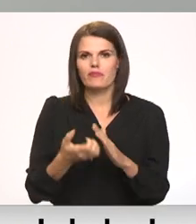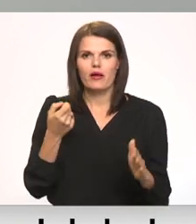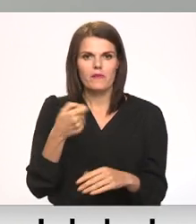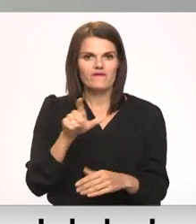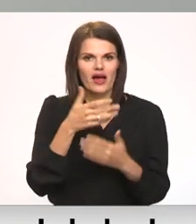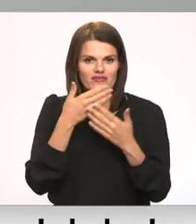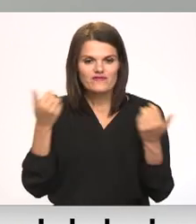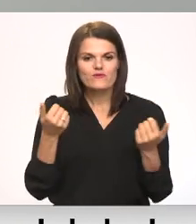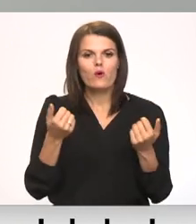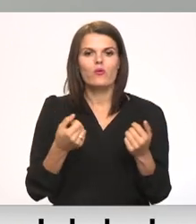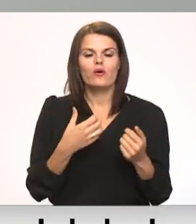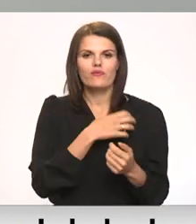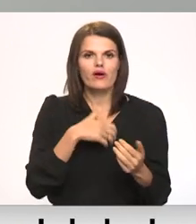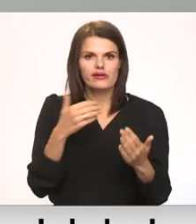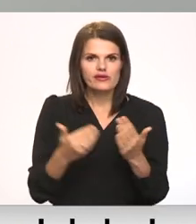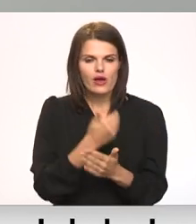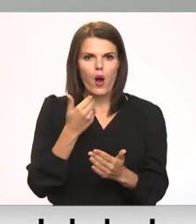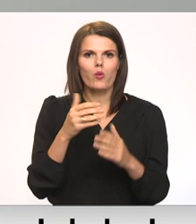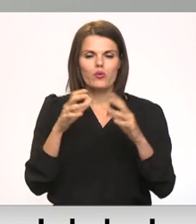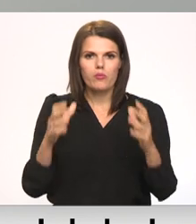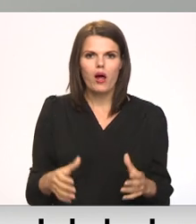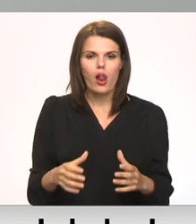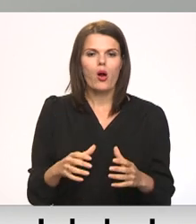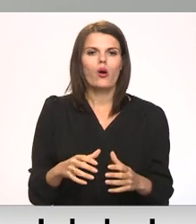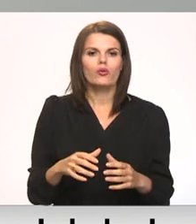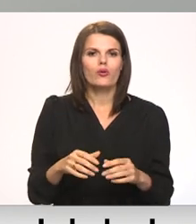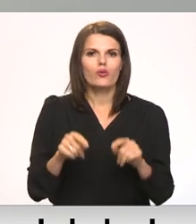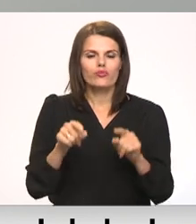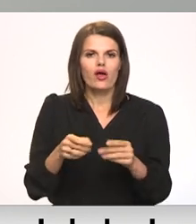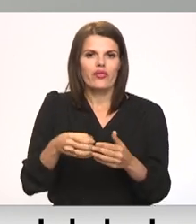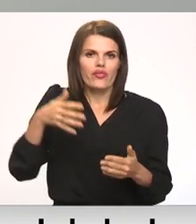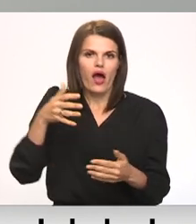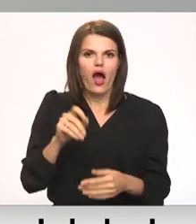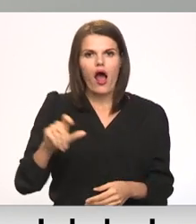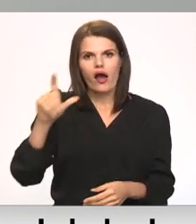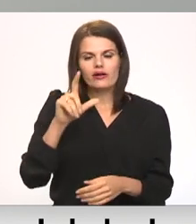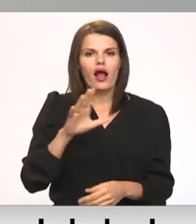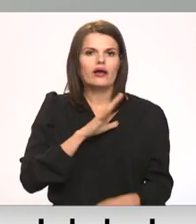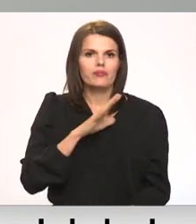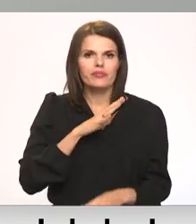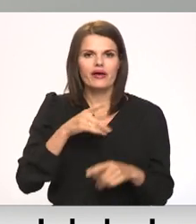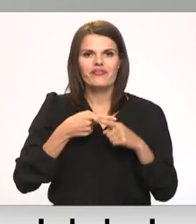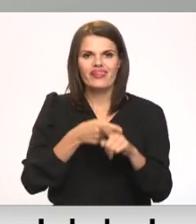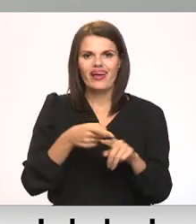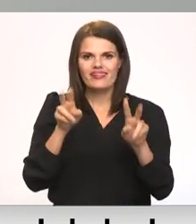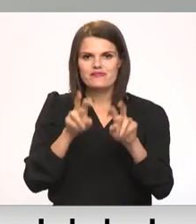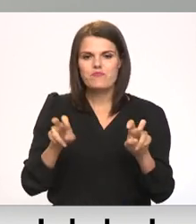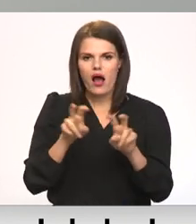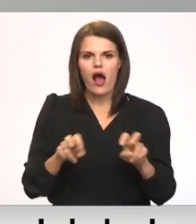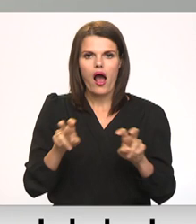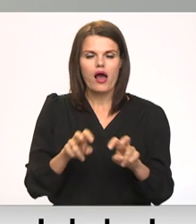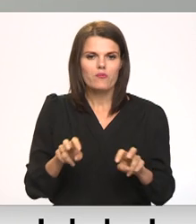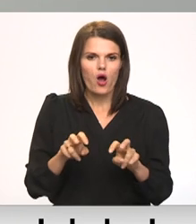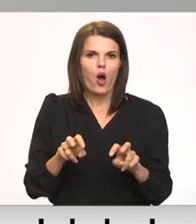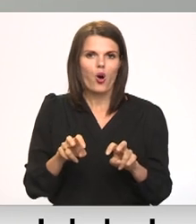teiksim, jaunie tie baloni, kas varētu būt dārgāki, tika veiktas tās tehniskās pārbaudes konkrētai